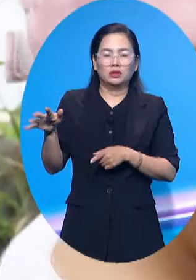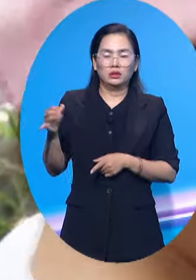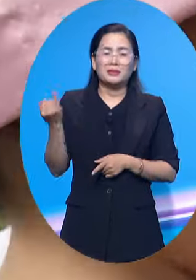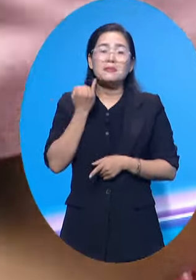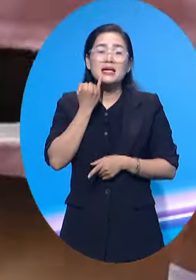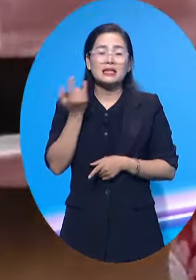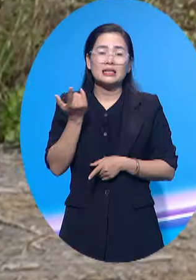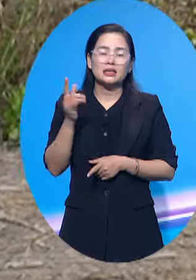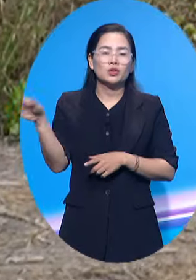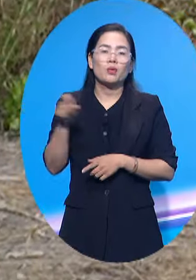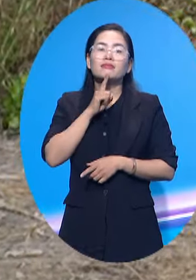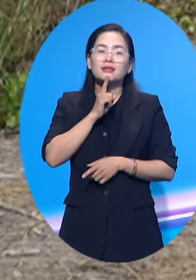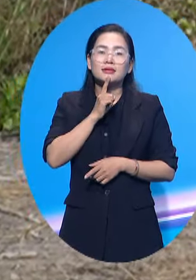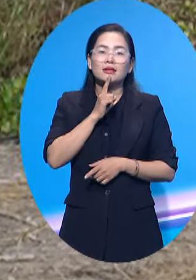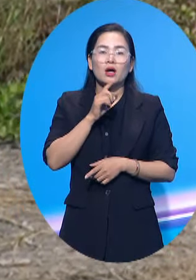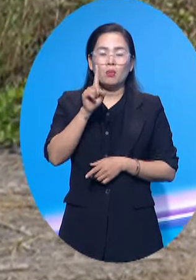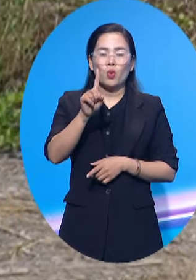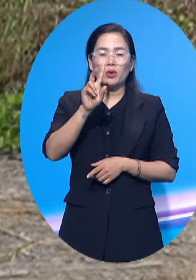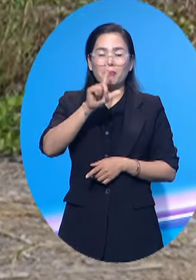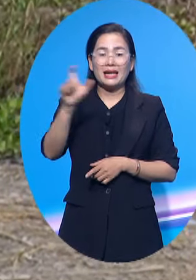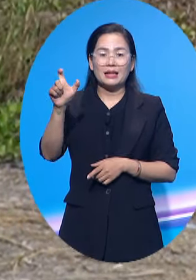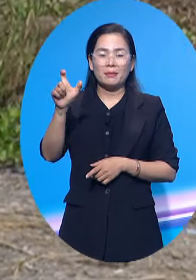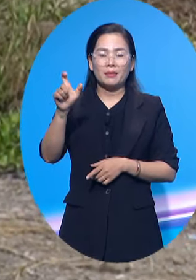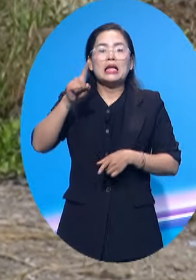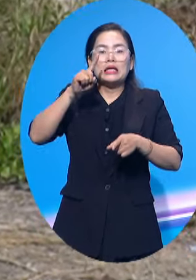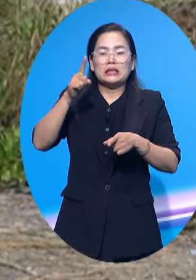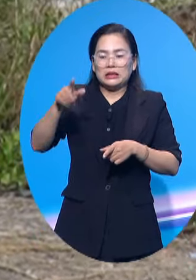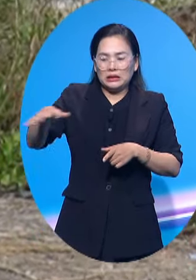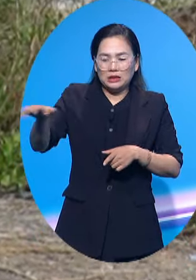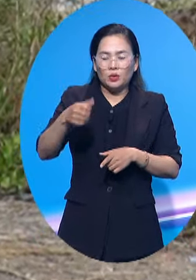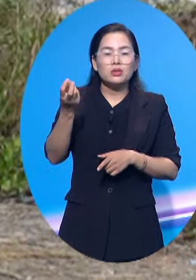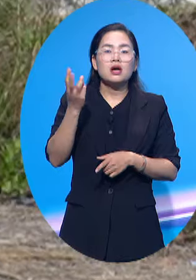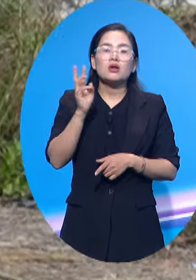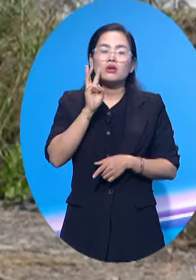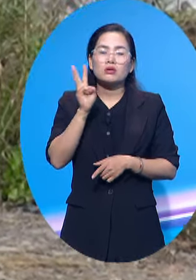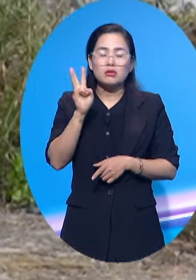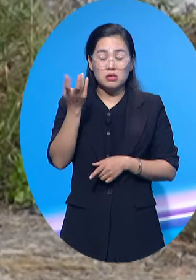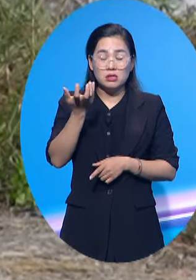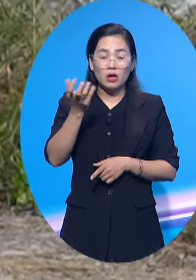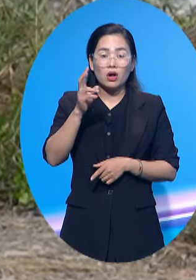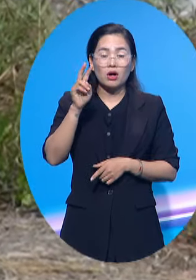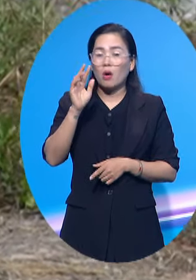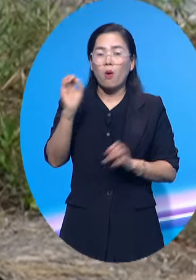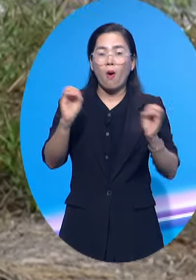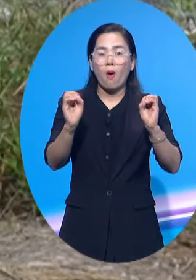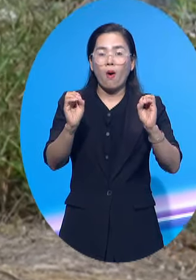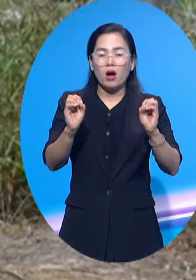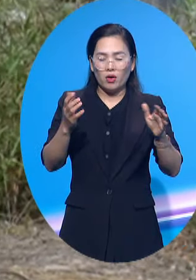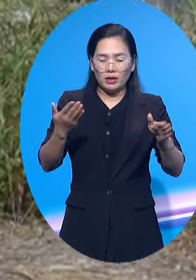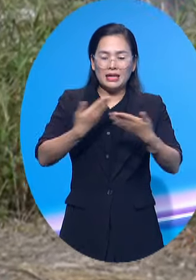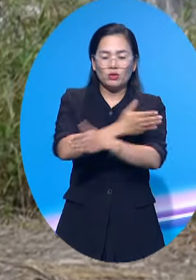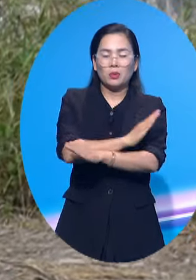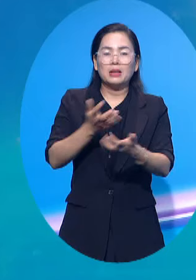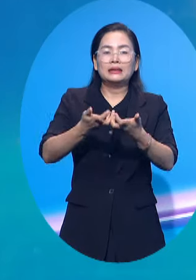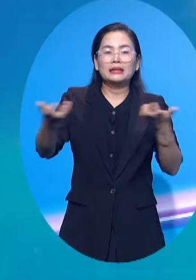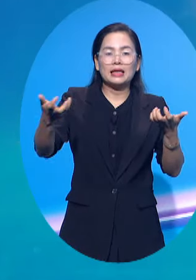hơn 1.700 hộ không có nước ngọt sử dụng do không khai thác được nước ngầm, kênh rạch khô cạn, đường đi bị sụt lún, giao thông bị chia